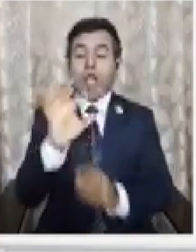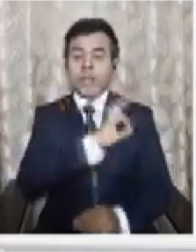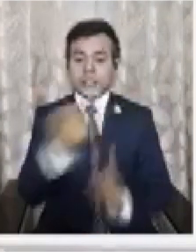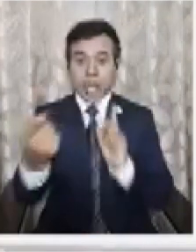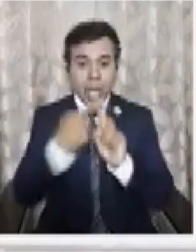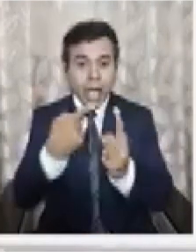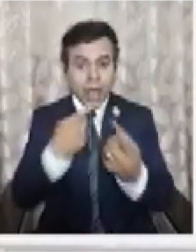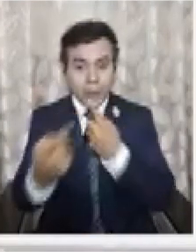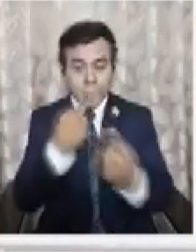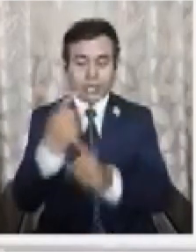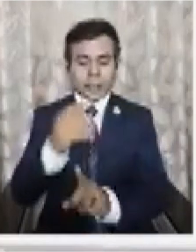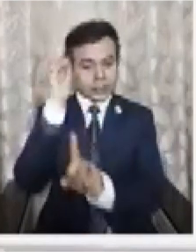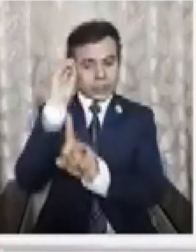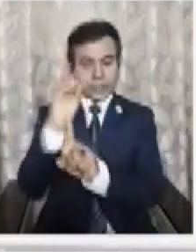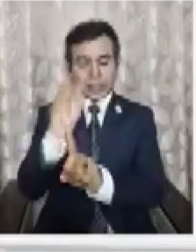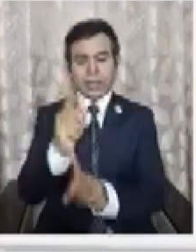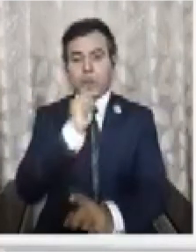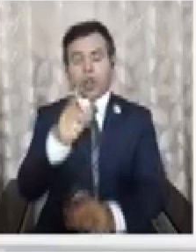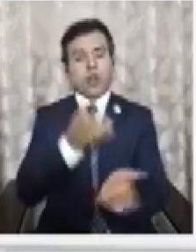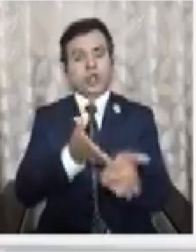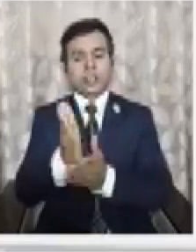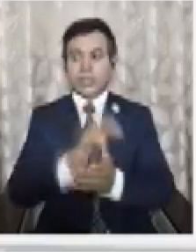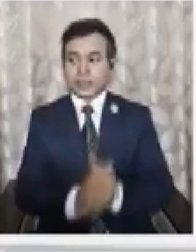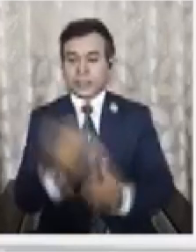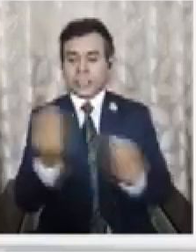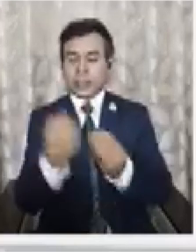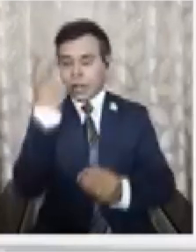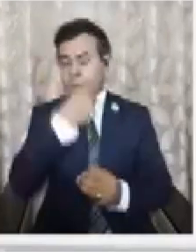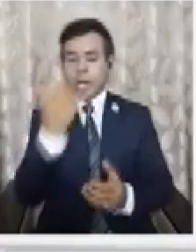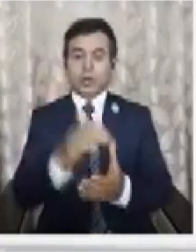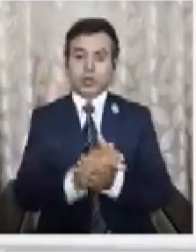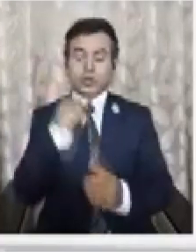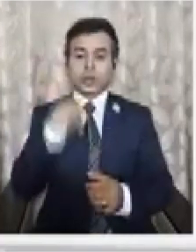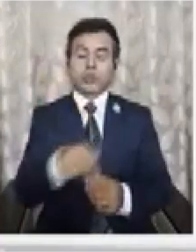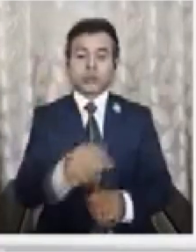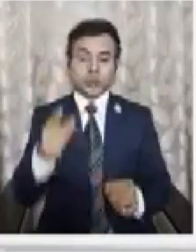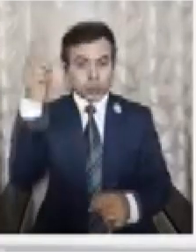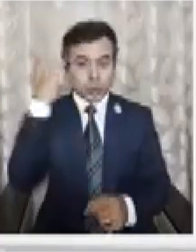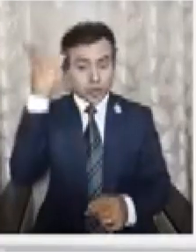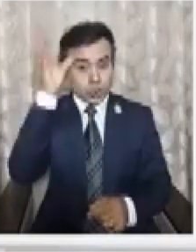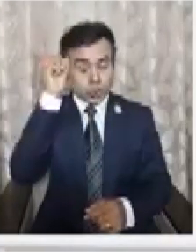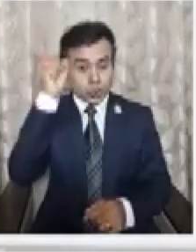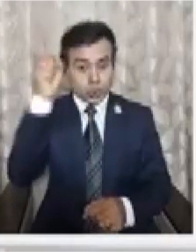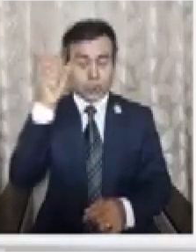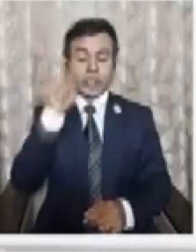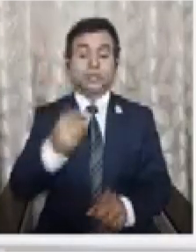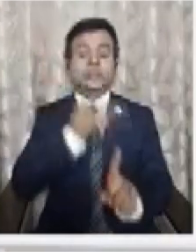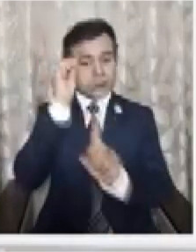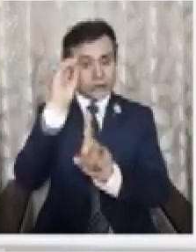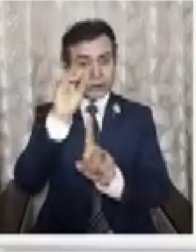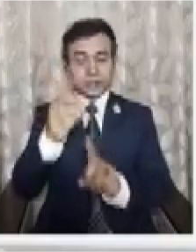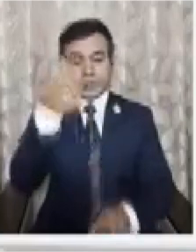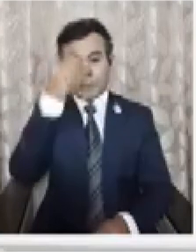করে টিকাদান কার্যক্রম পরিচালনার জন্য প্রয়োজনীয় দিক নির্দেশনা প্রদান করা হয়েছে। জনগণের সচেতনতার